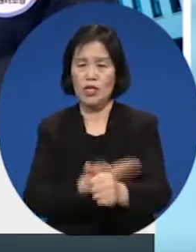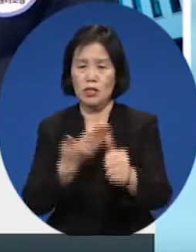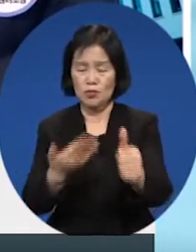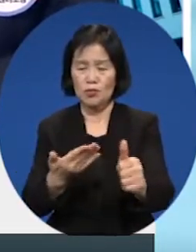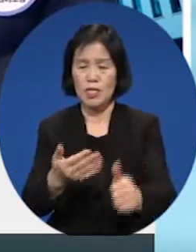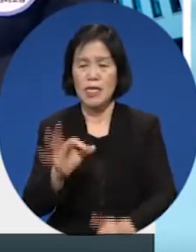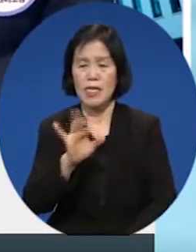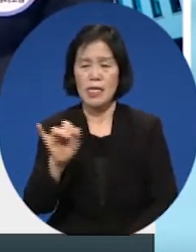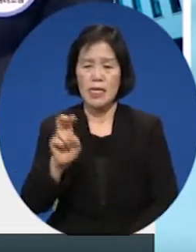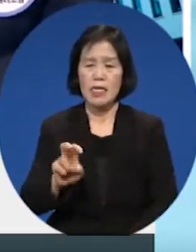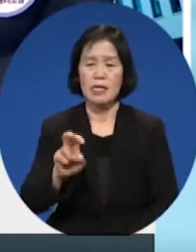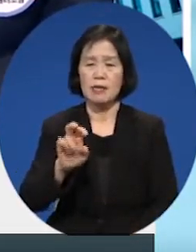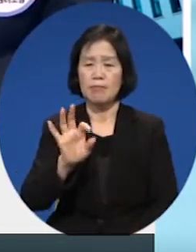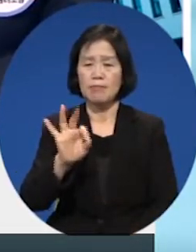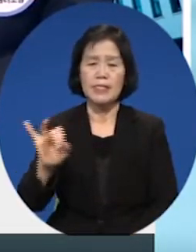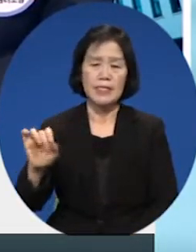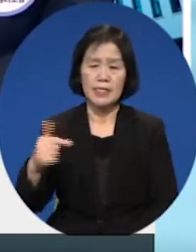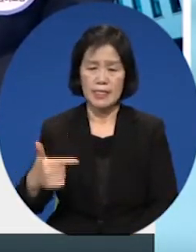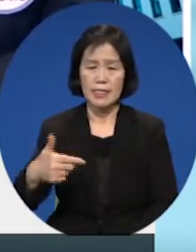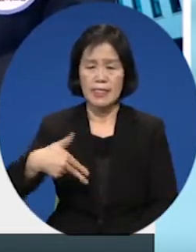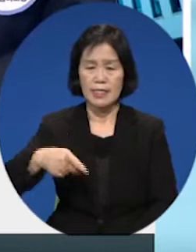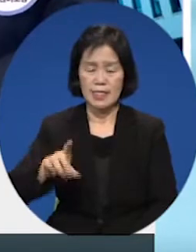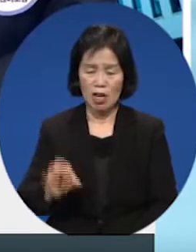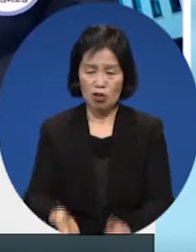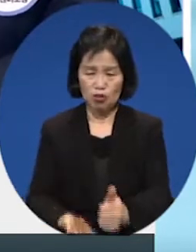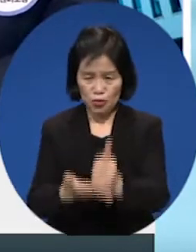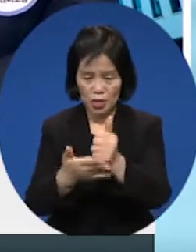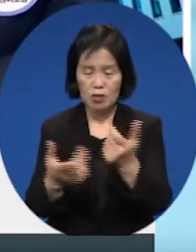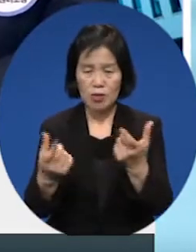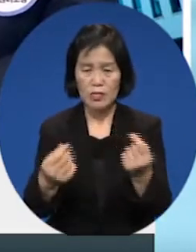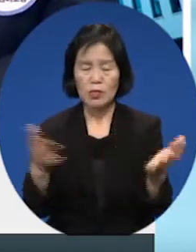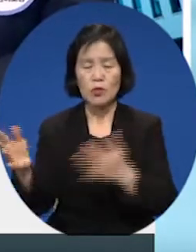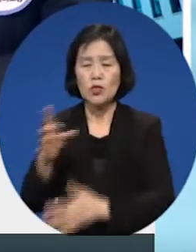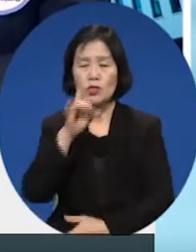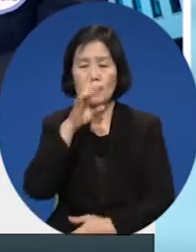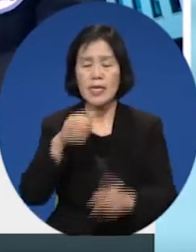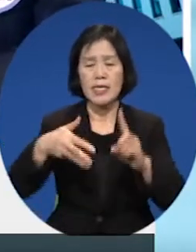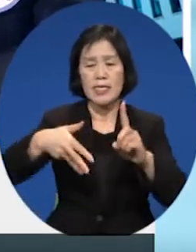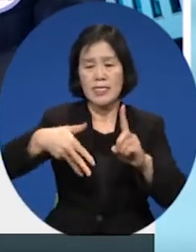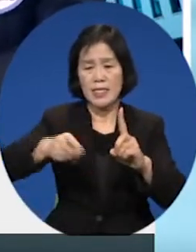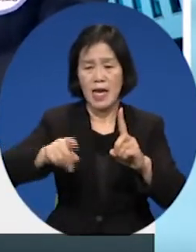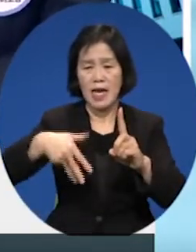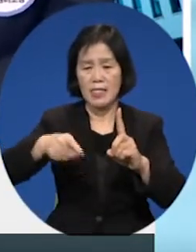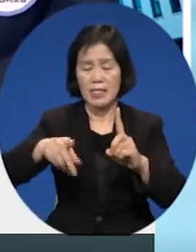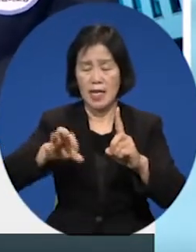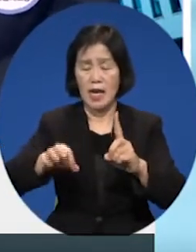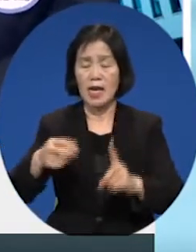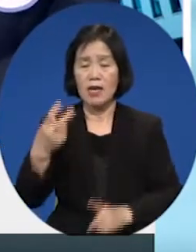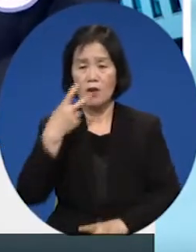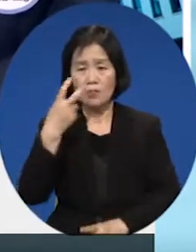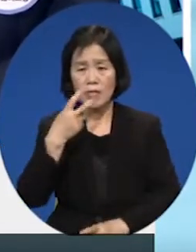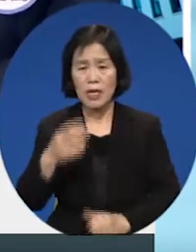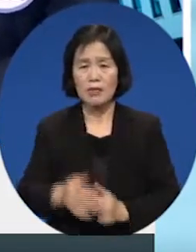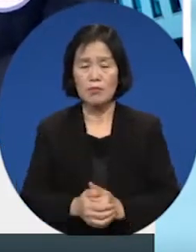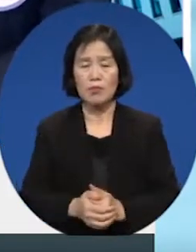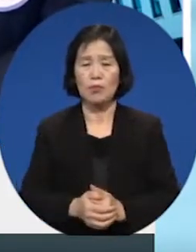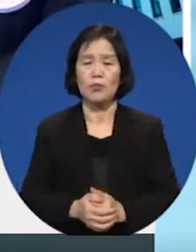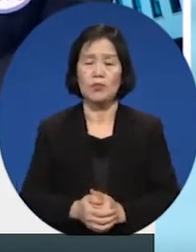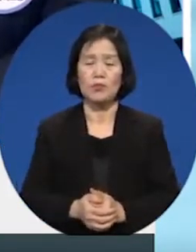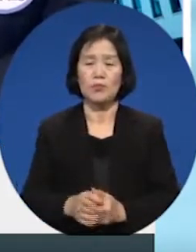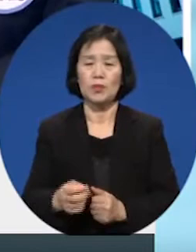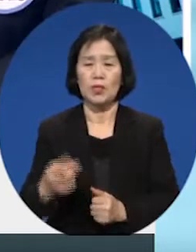것이 아니냐 라는 평가를 받을 수 있을 것 같고요 또한 서울중앙지검 1차장 검사 같은 경우에는 상당히